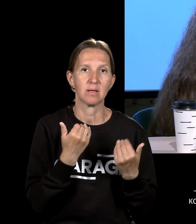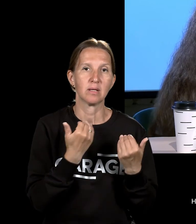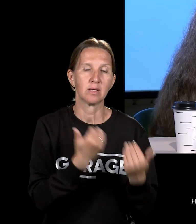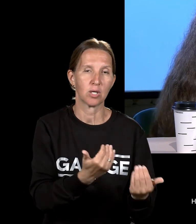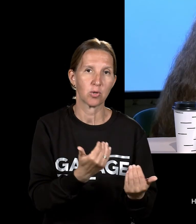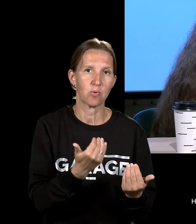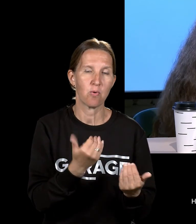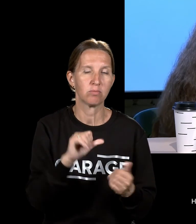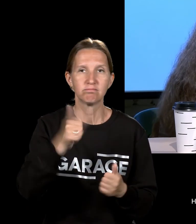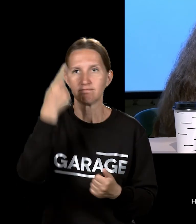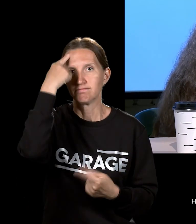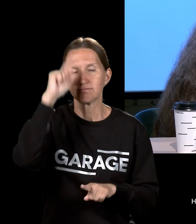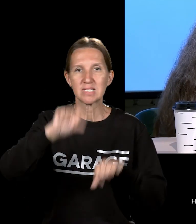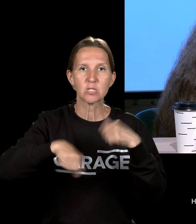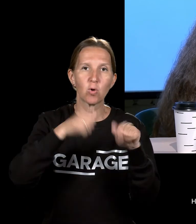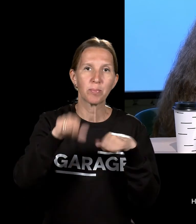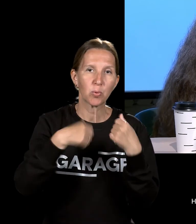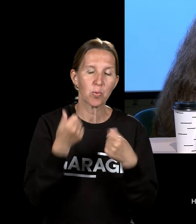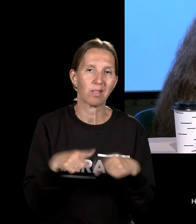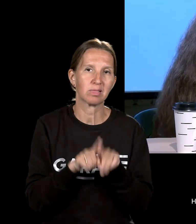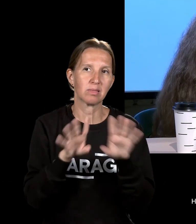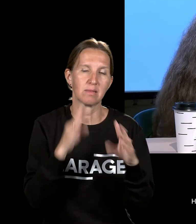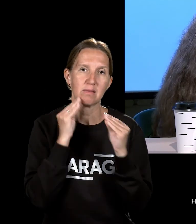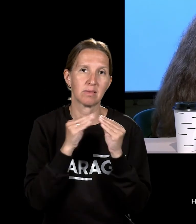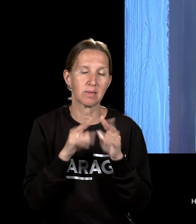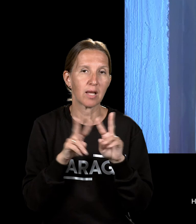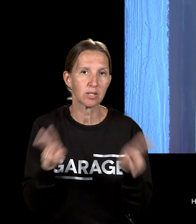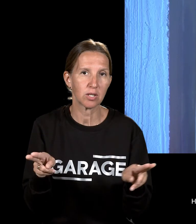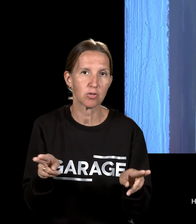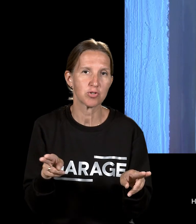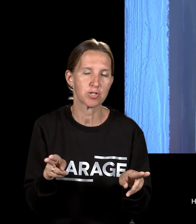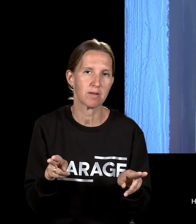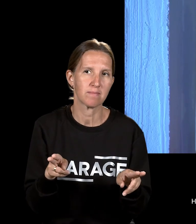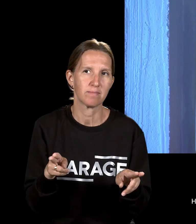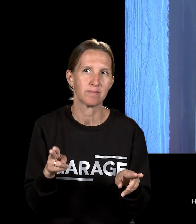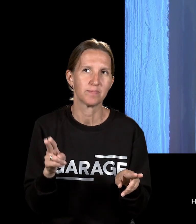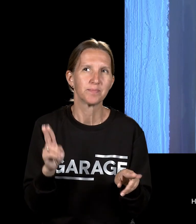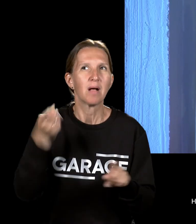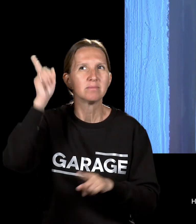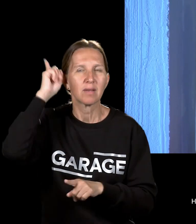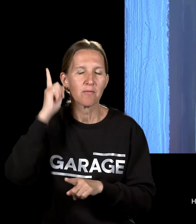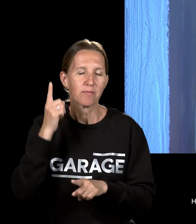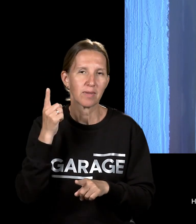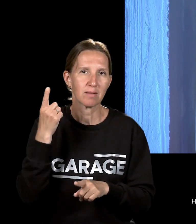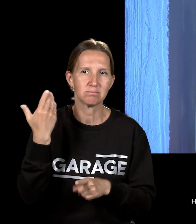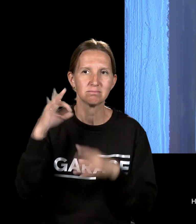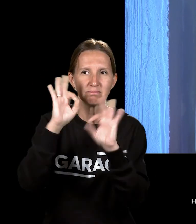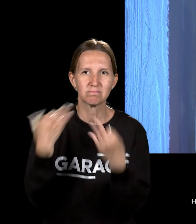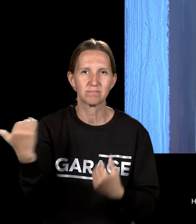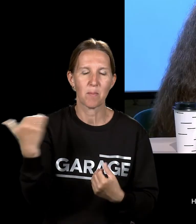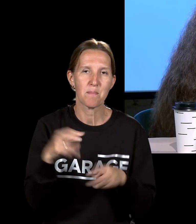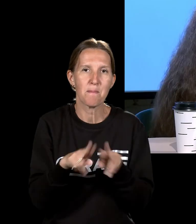Джакамити. Это ее самая ранняя скульптура. Вот эти самые… Такие же тотемоподобные